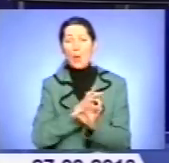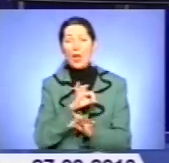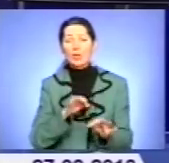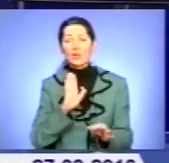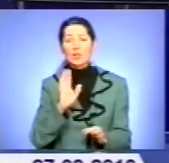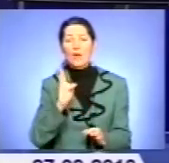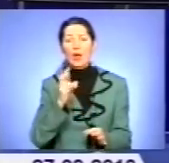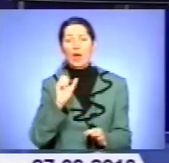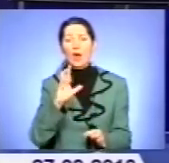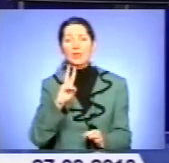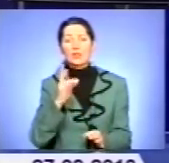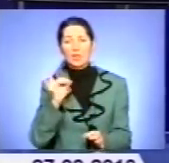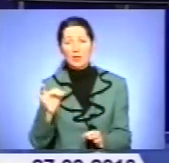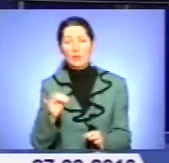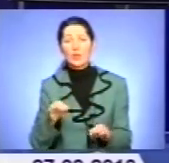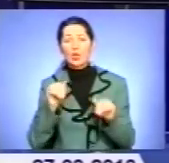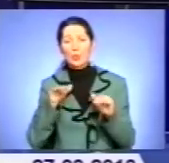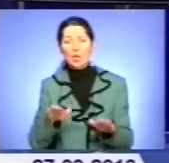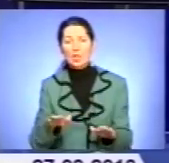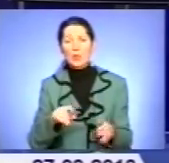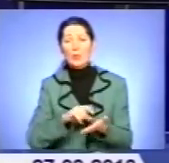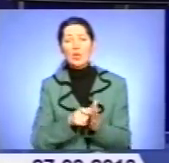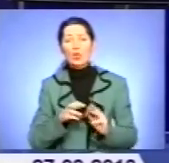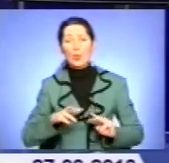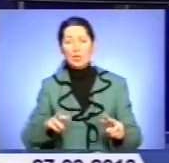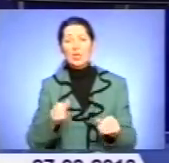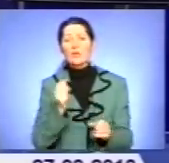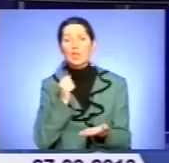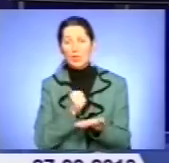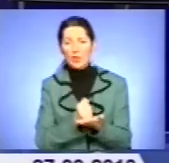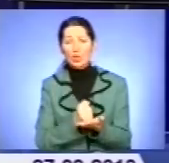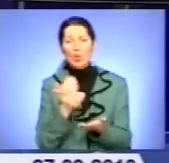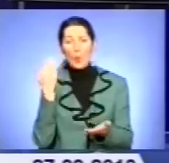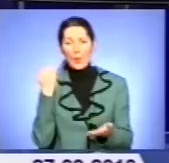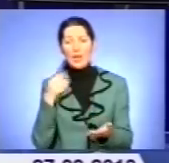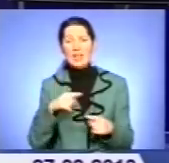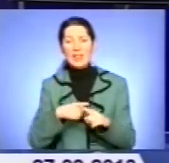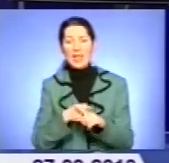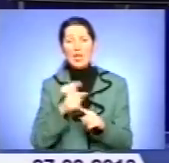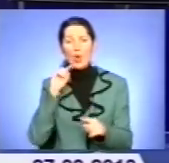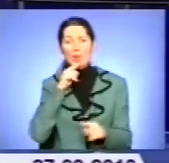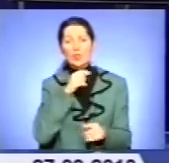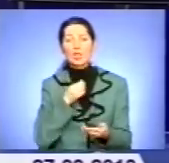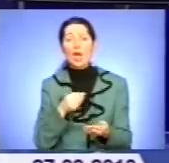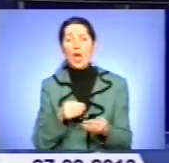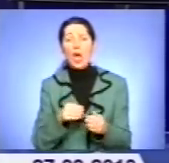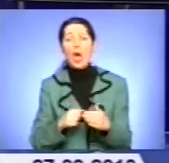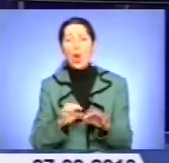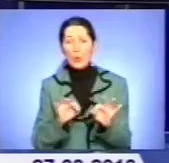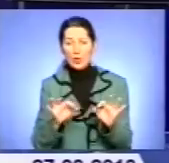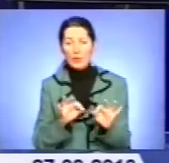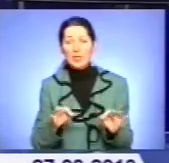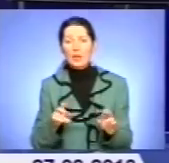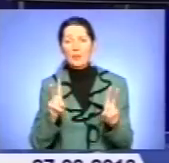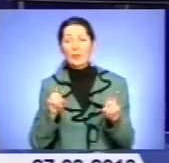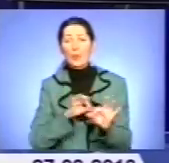Каськів. Розпорядженням Кабінету міністрів України затверджено попереднє техніко-економічне обґрунтування національного проєкту «Відкритий світ»,